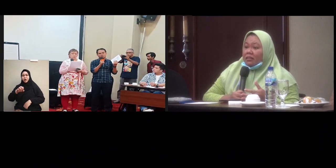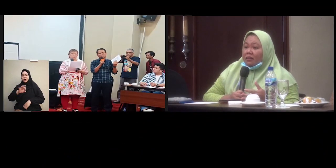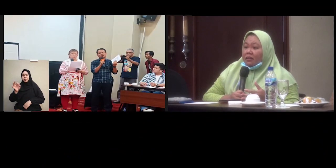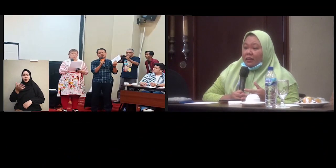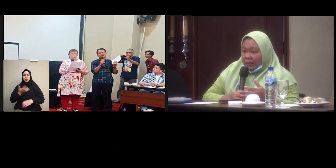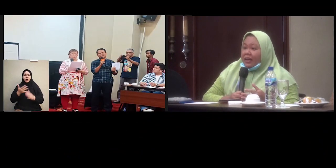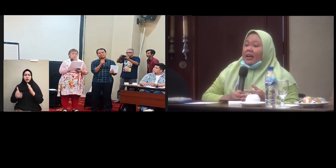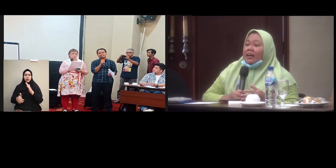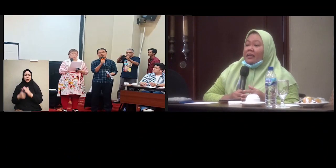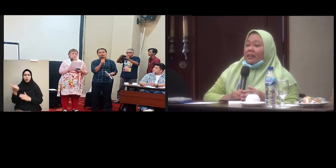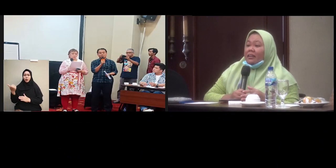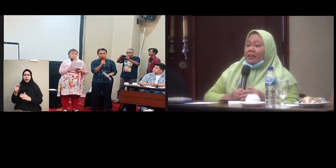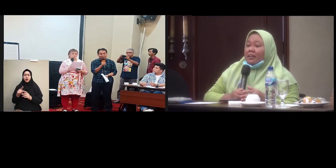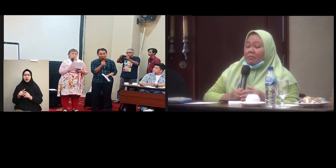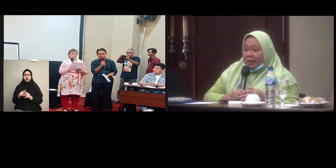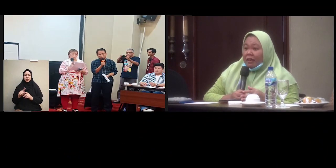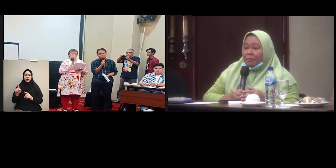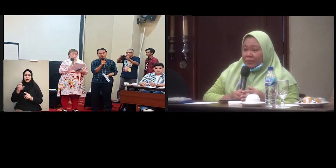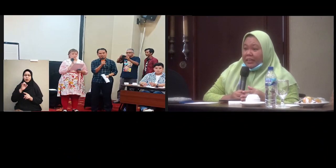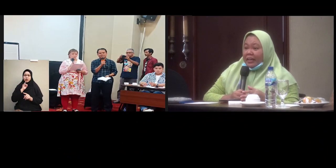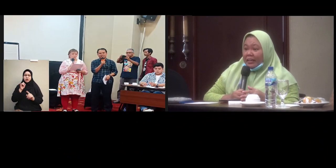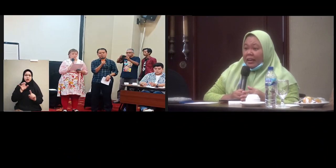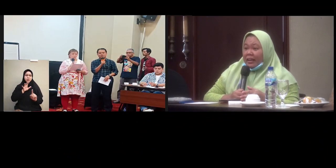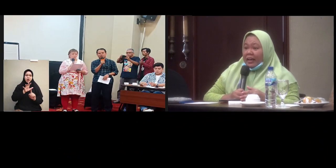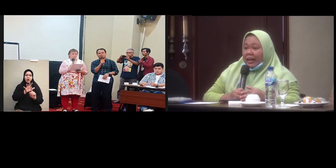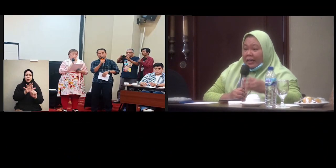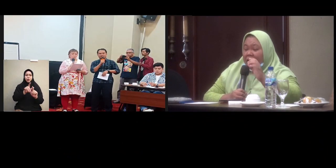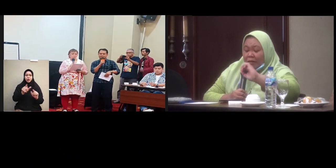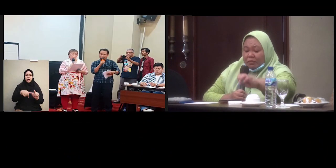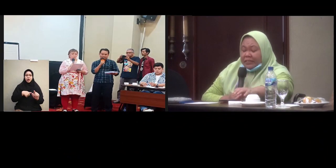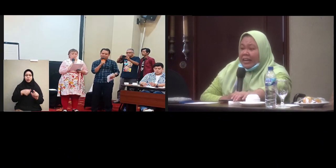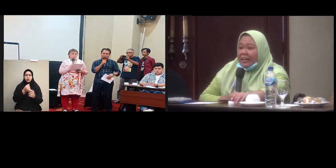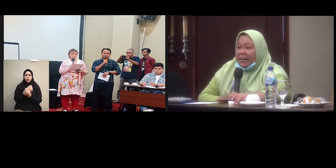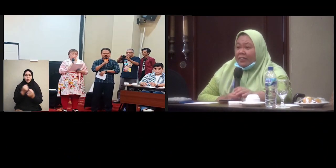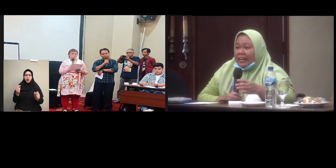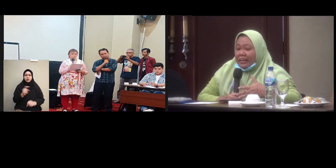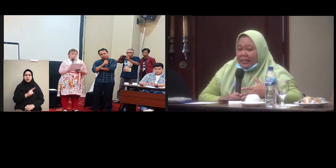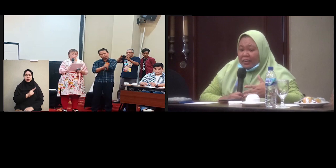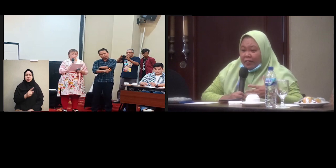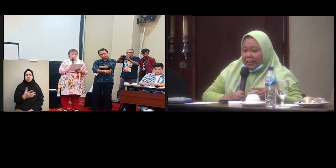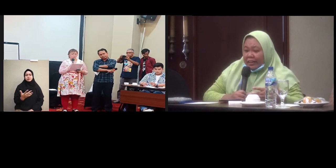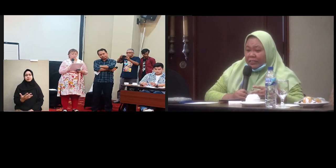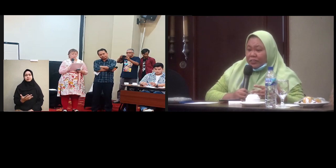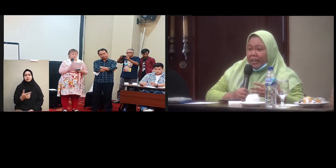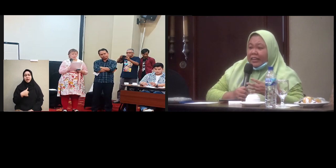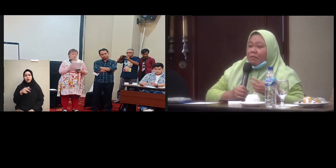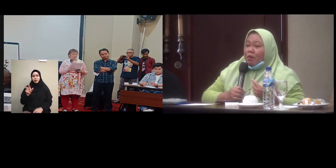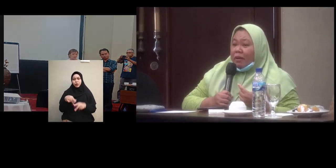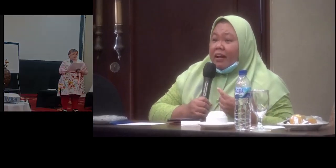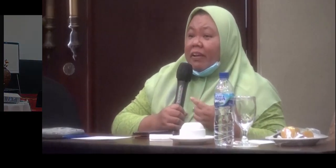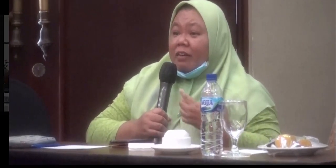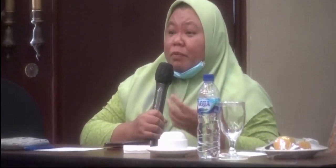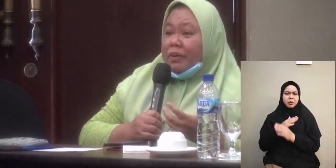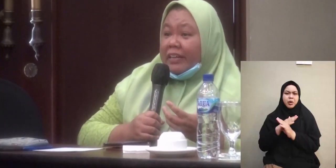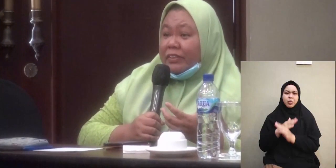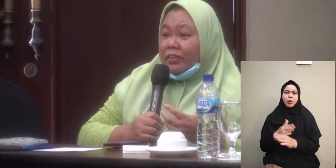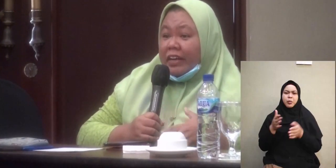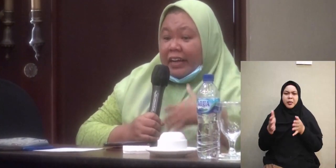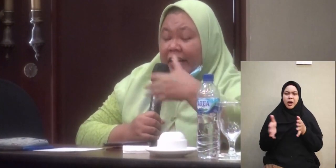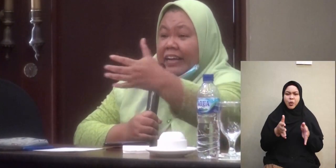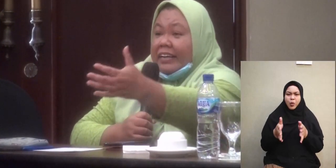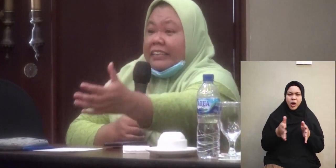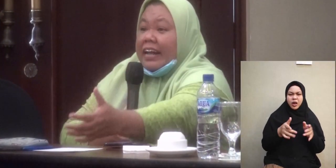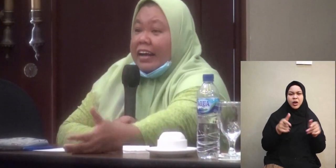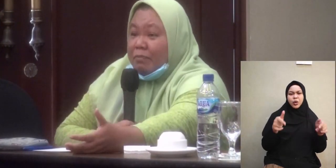harus izin dari si pengampunya tidak punya otoritas kemudian kalau yang keluarganya sudah ini nggak mau merawat nggak mau mengasuh ini